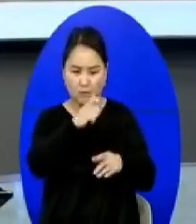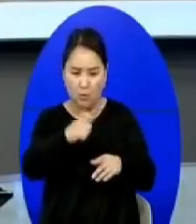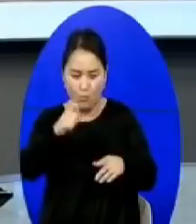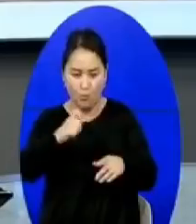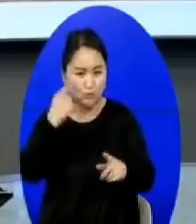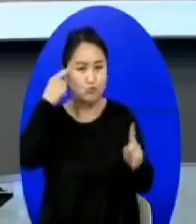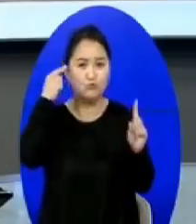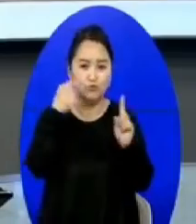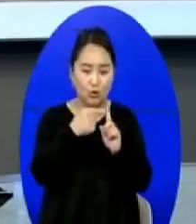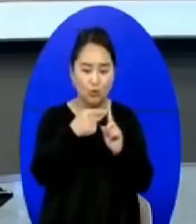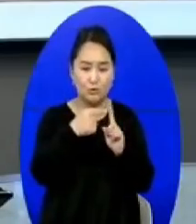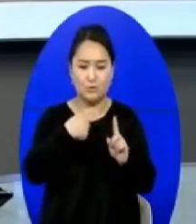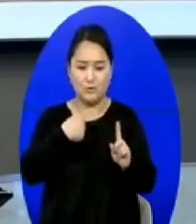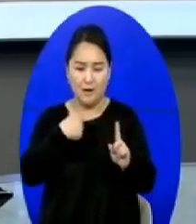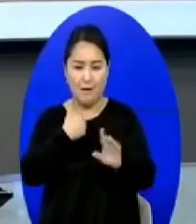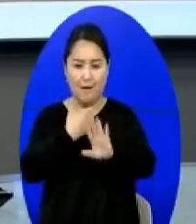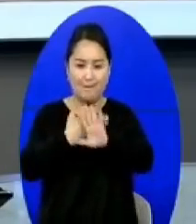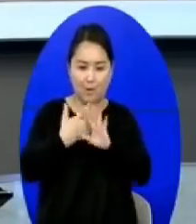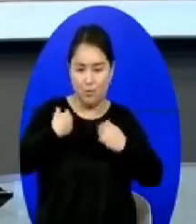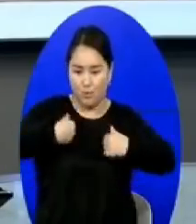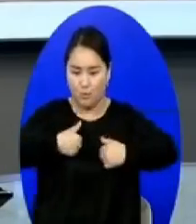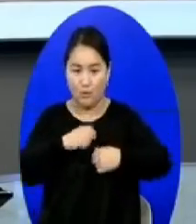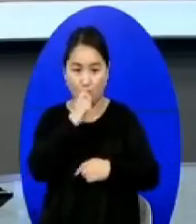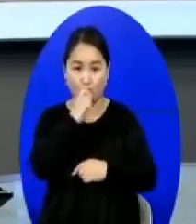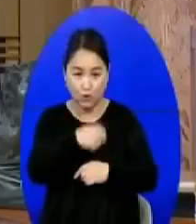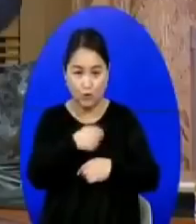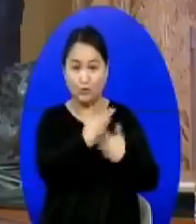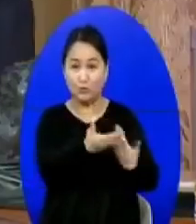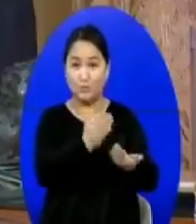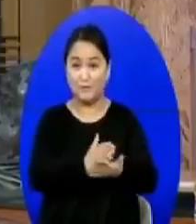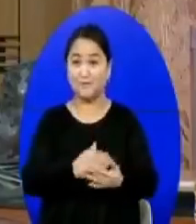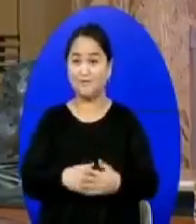болон хамгаалтын хувц хэрэгсэл хандивллаа.